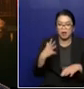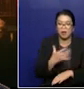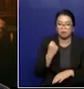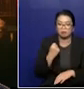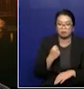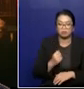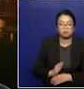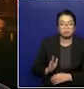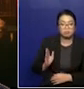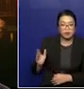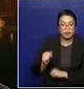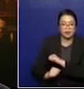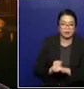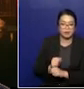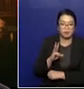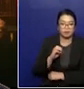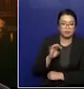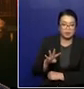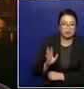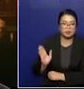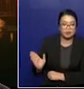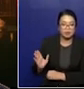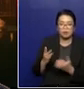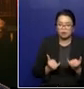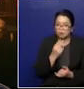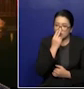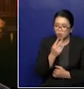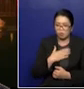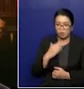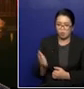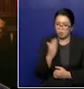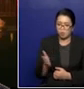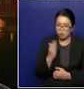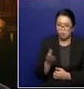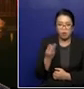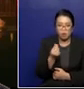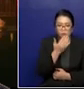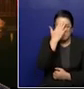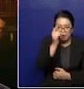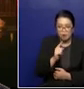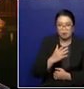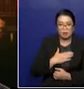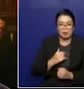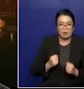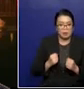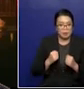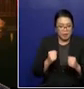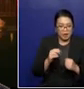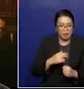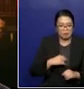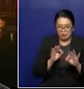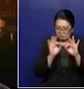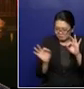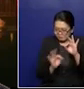ไปดูงบ64นะฮะท่านสังเกตไหมวันนี้ผมพยายามพูดเร็วผมหยุดหายใจเป็นห่วงเพราะผมพยายามจะให้ได้เนื้อเยอะ